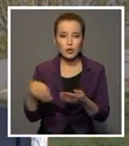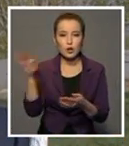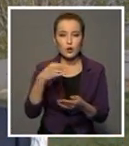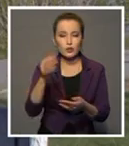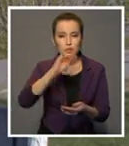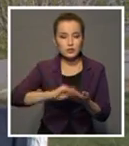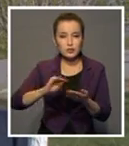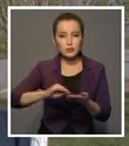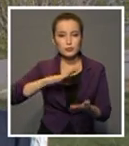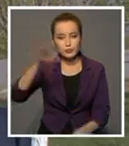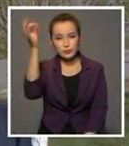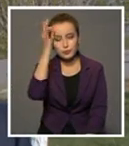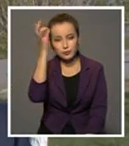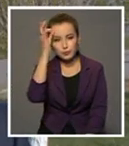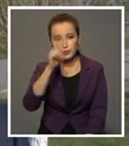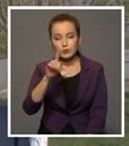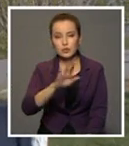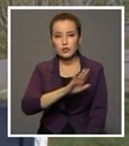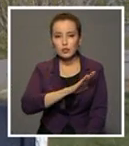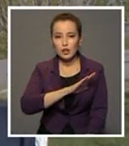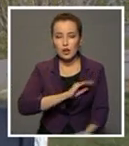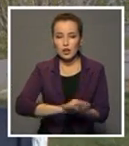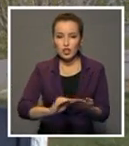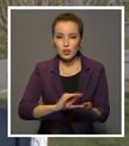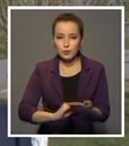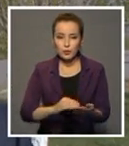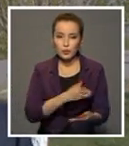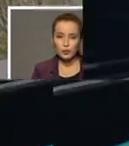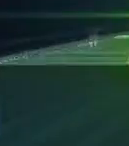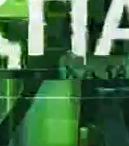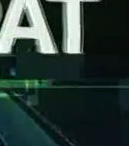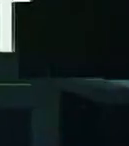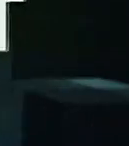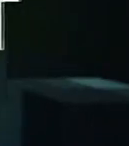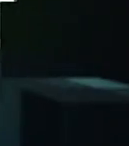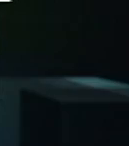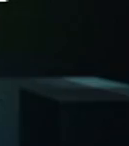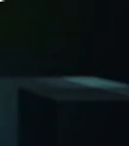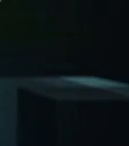туралы жазылған естеліктер мен шығармаларды жасағымыз келеді.